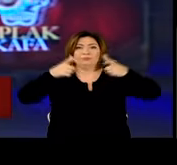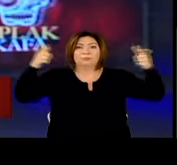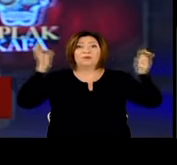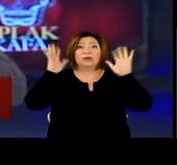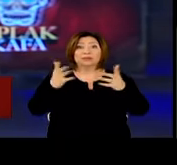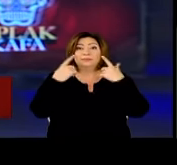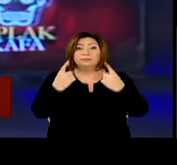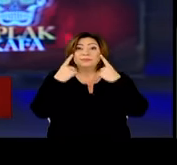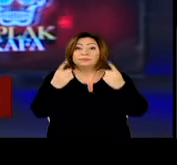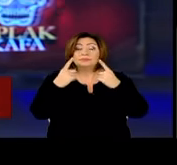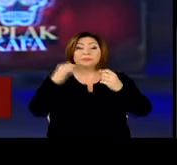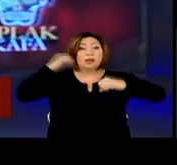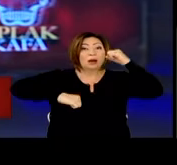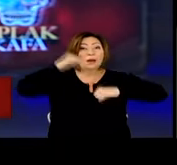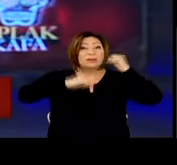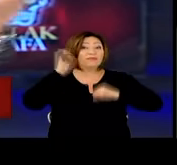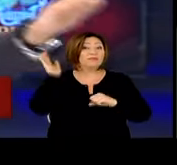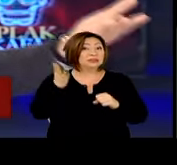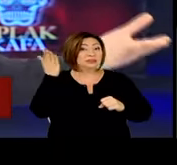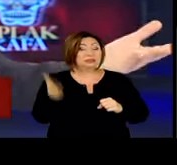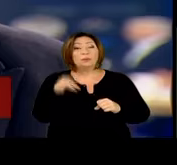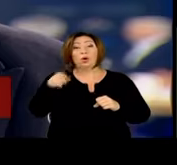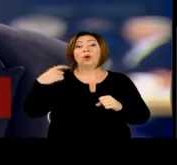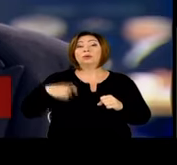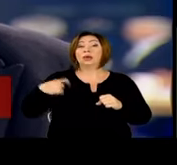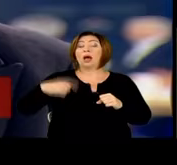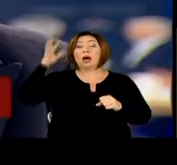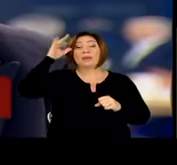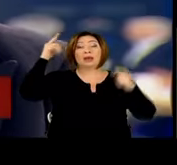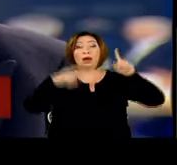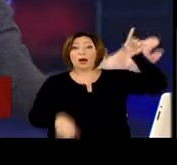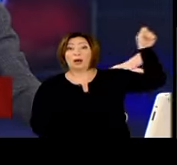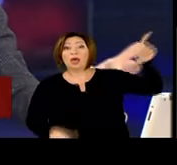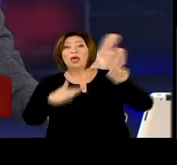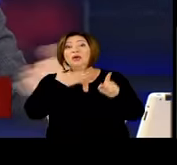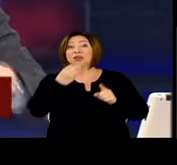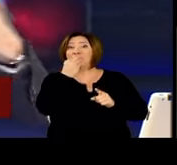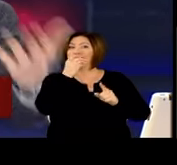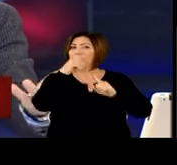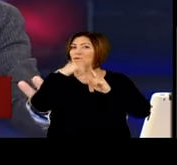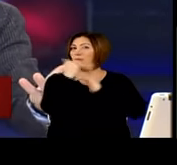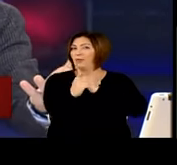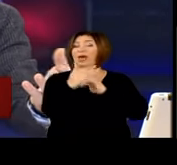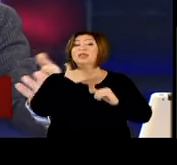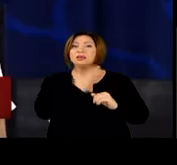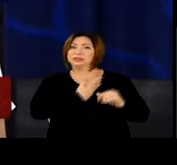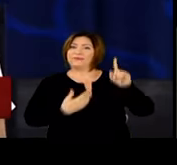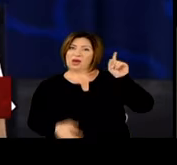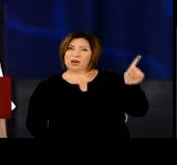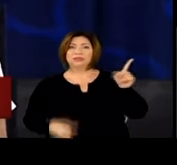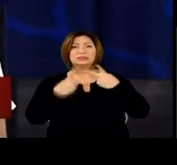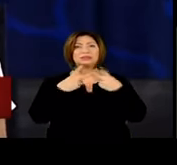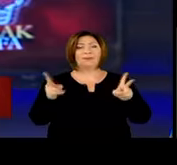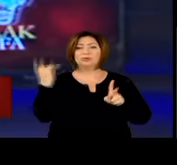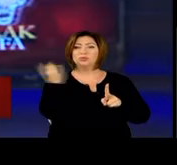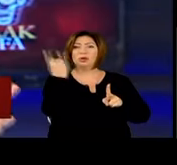üretim var, bir de fazla rekabet var. Evet. Bugün özellikle Amerika Birleşik Devletleri et yiyen bir toplum, et seven bir toplum.